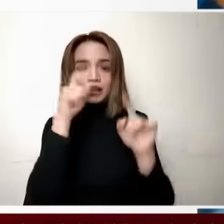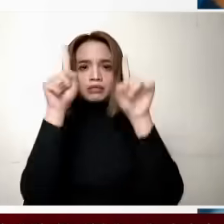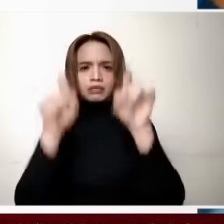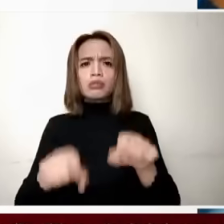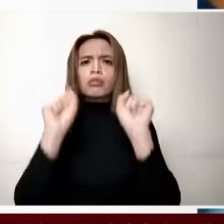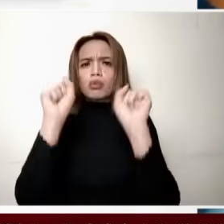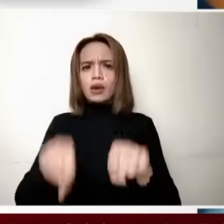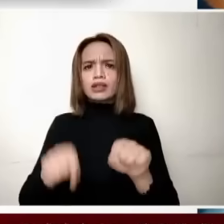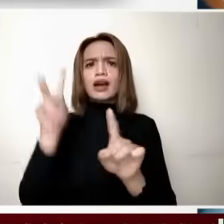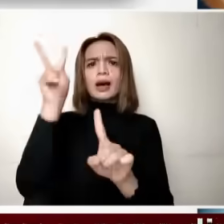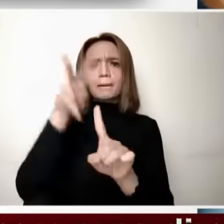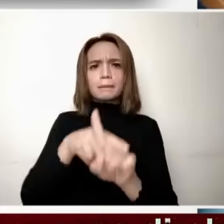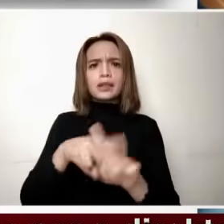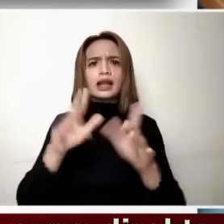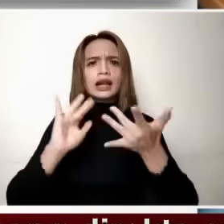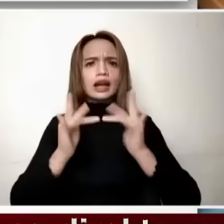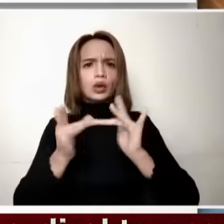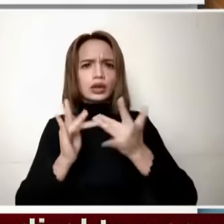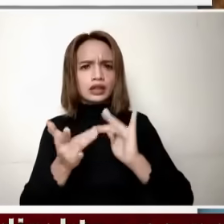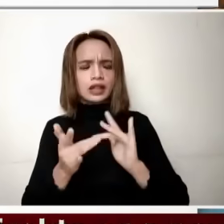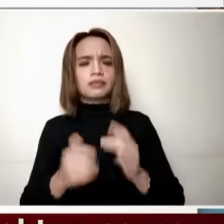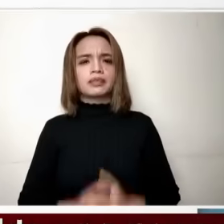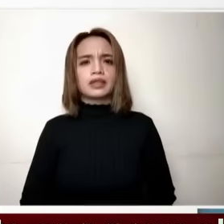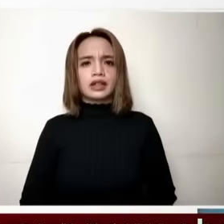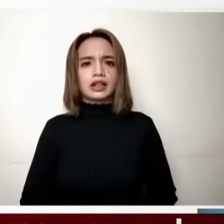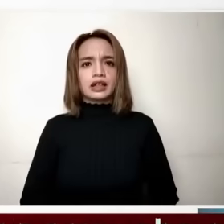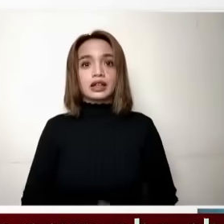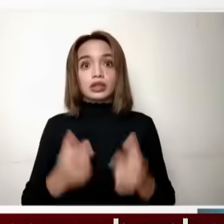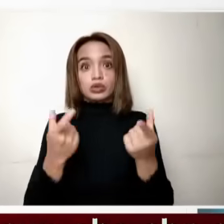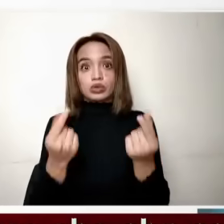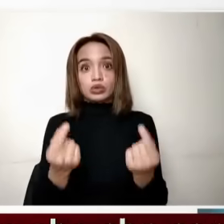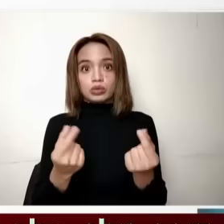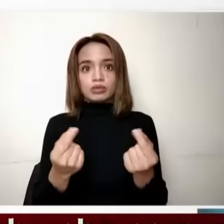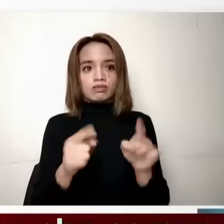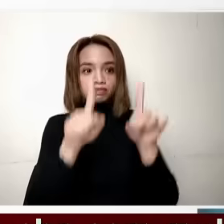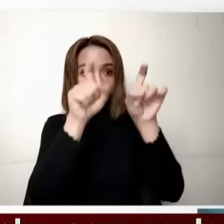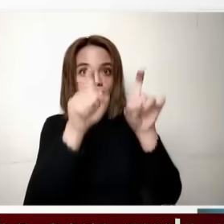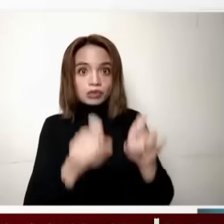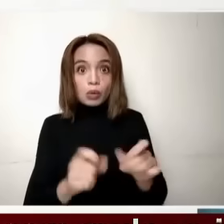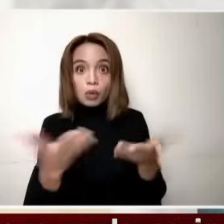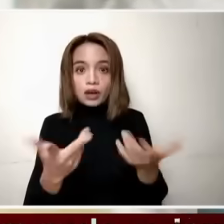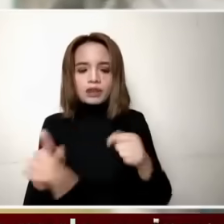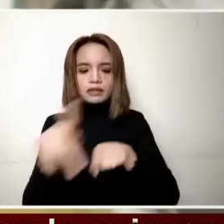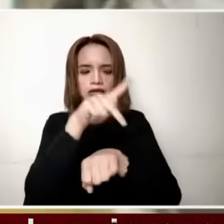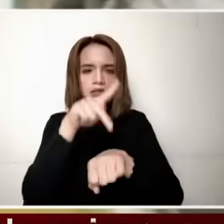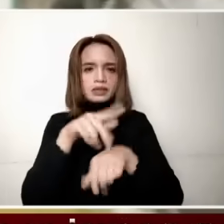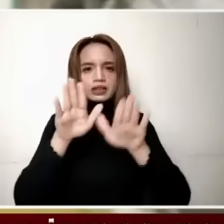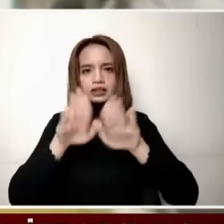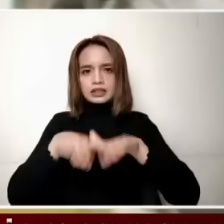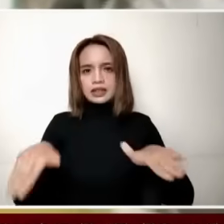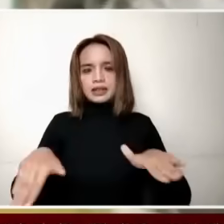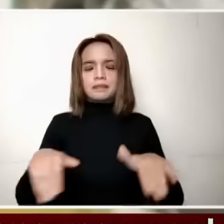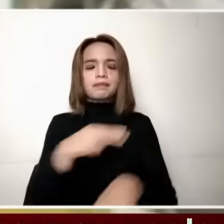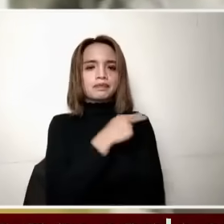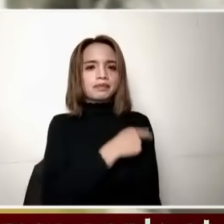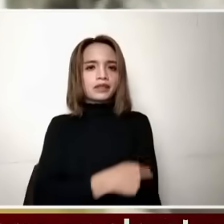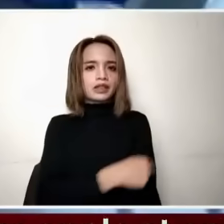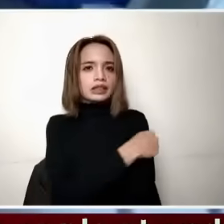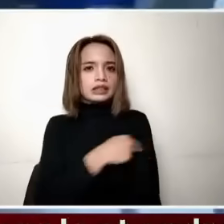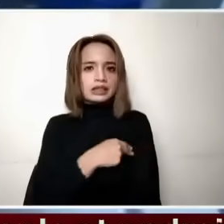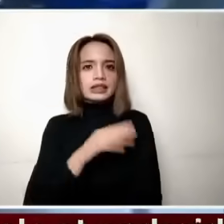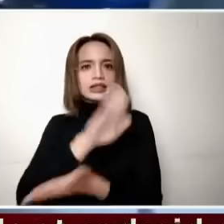sa Tourism Promotions Board at isasagawa ang test sa Philippine Children's Medical Center. Plano ng DOT